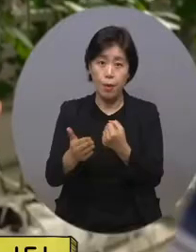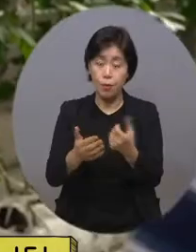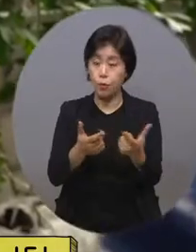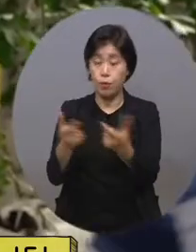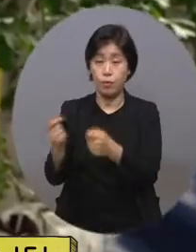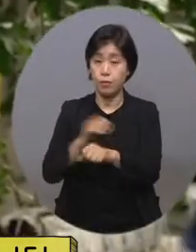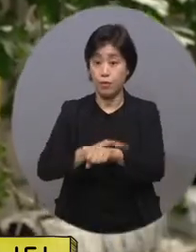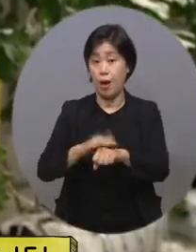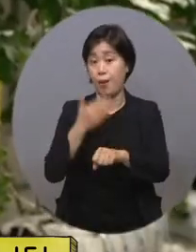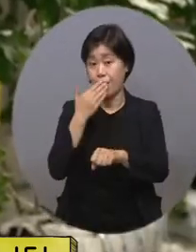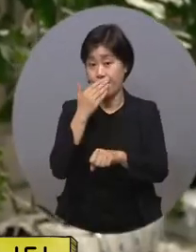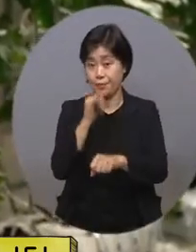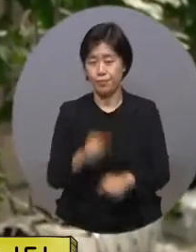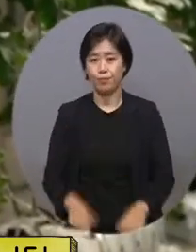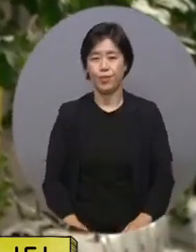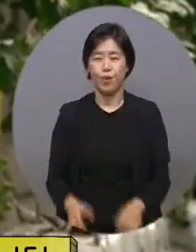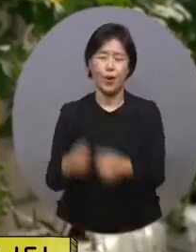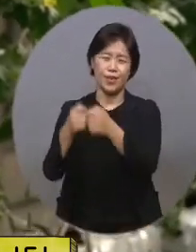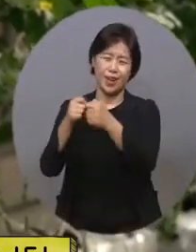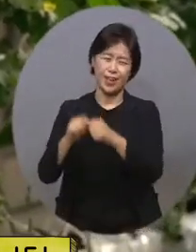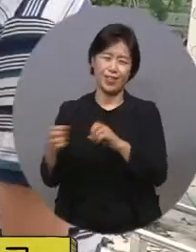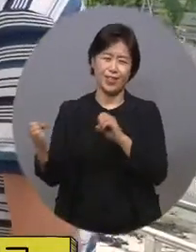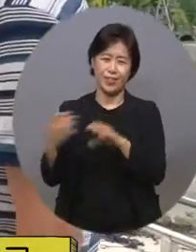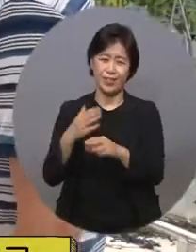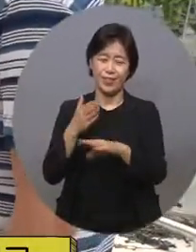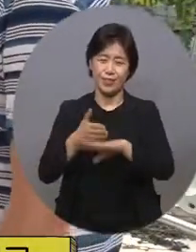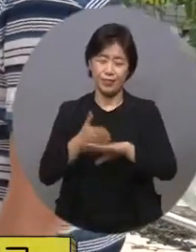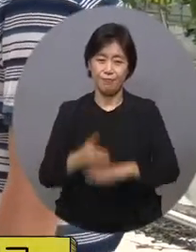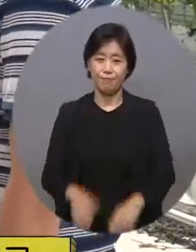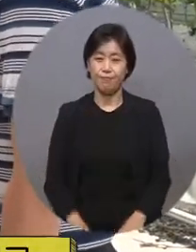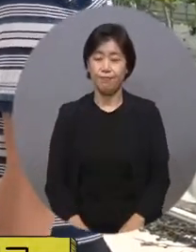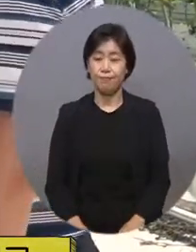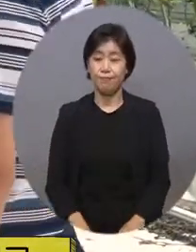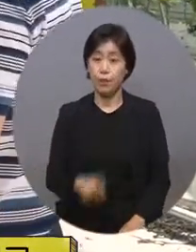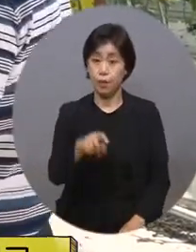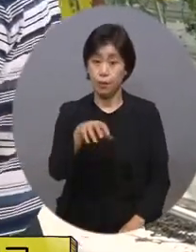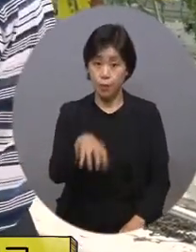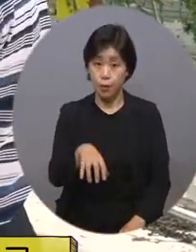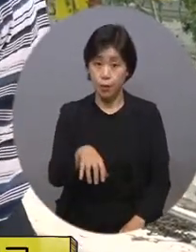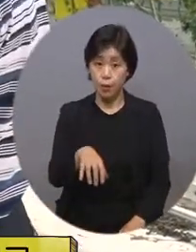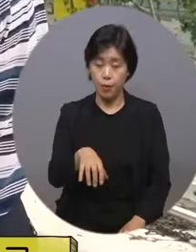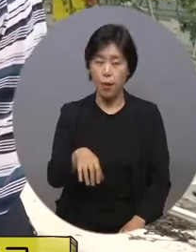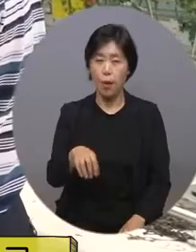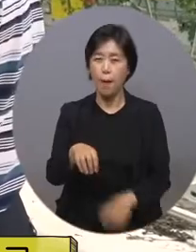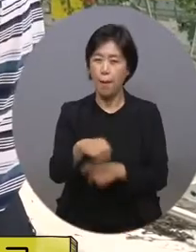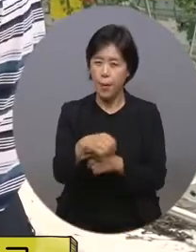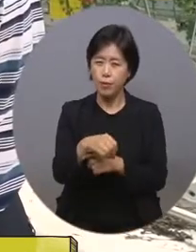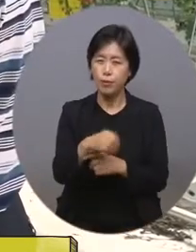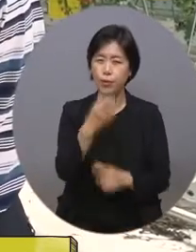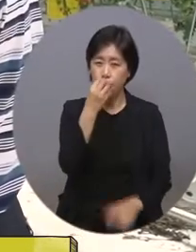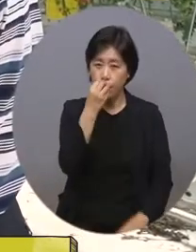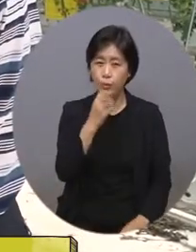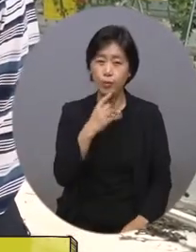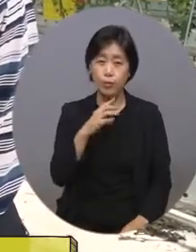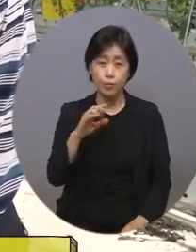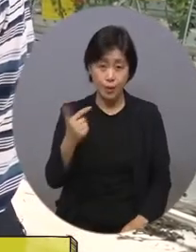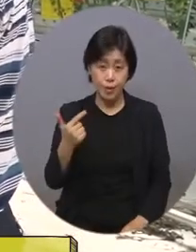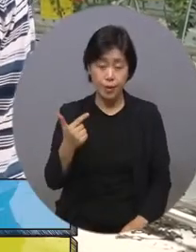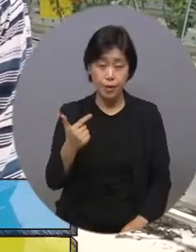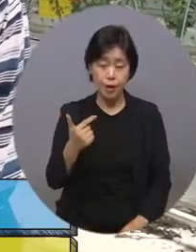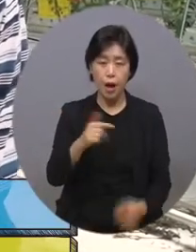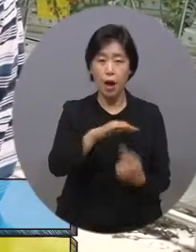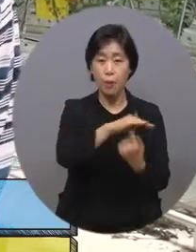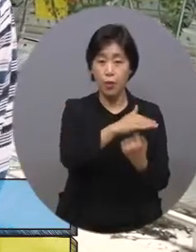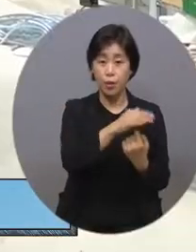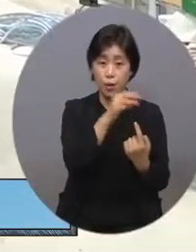지금 자세하고 네. 구체적인 답변 너무 감사드립니다. 네. 그리고 저희 여기는 네. 이렇게 방울토마토뿐만이 아니고 또 예. 버섯도 재배하고 있다고